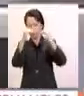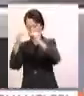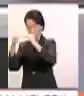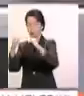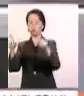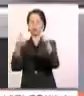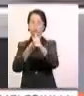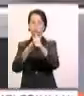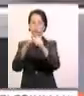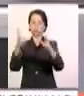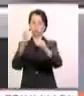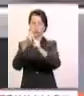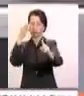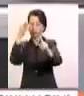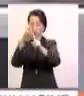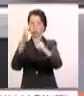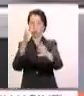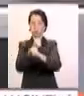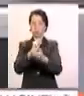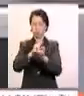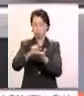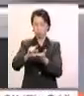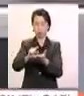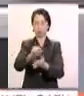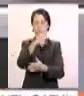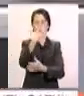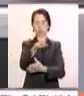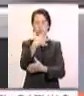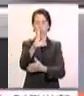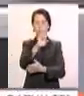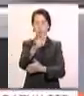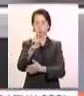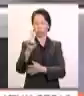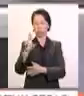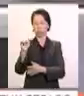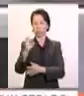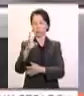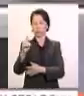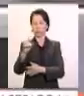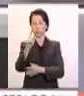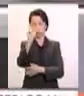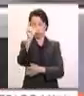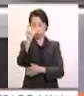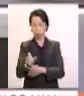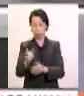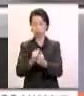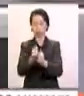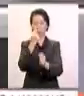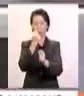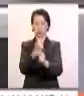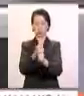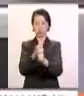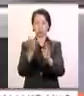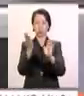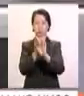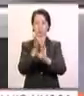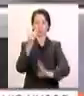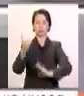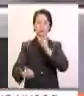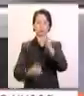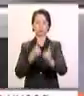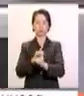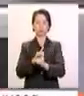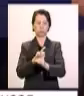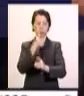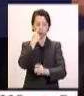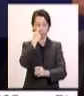dahulu untuk mencapai sasaran pendapatan negara kasar sebanyak $15,000 per kapita yang ditetapkan Bank Dunia.